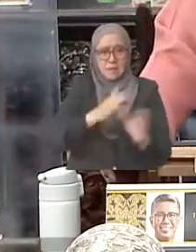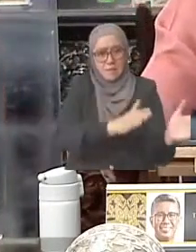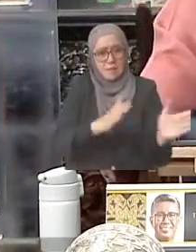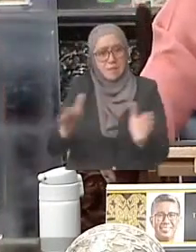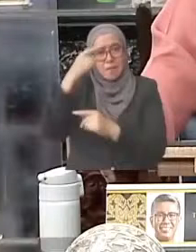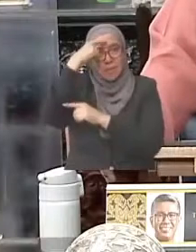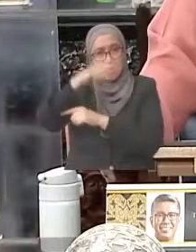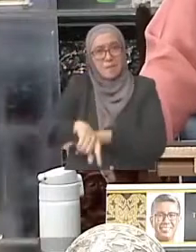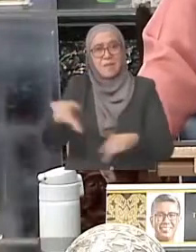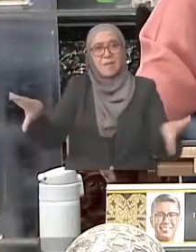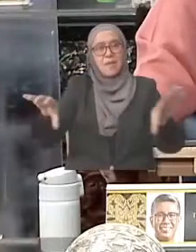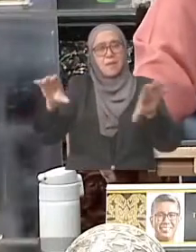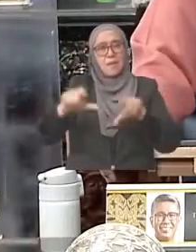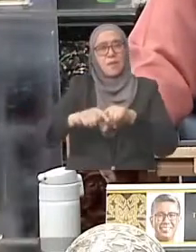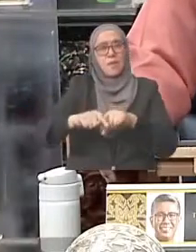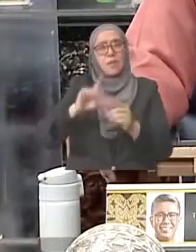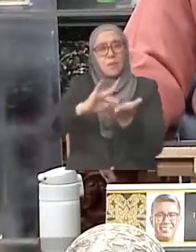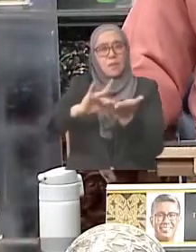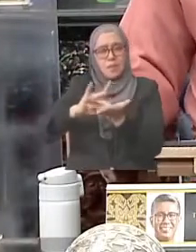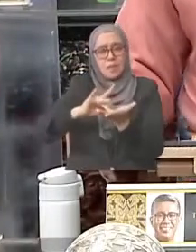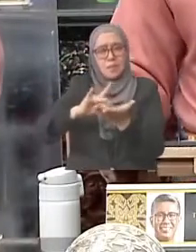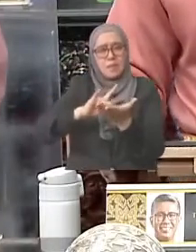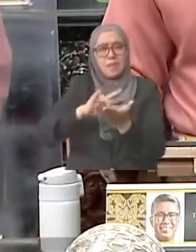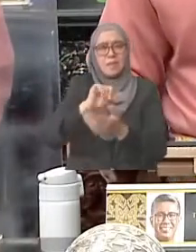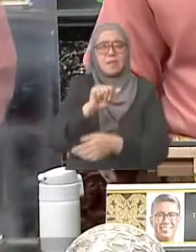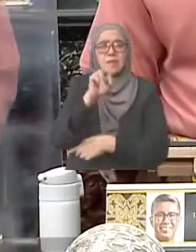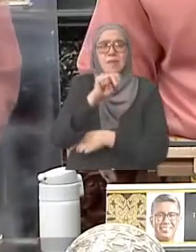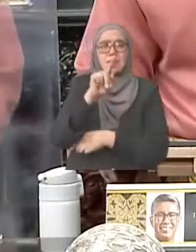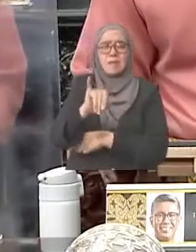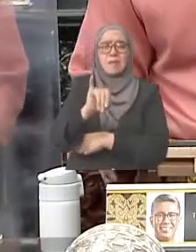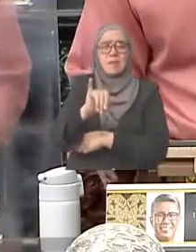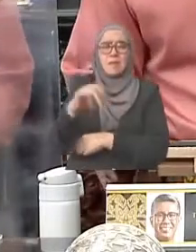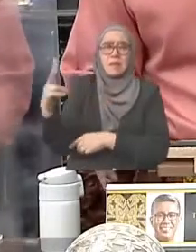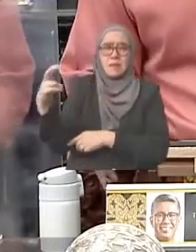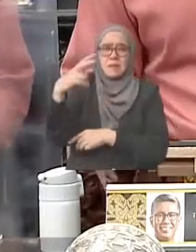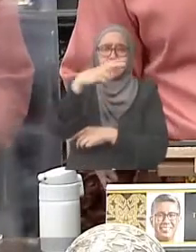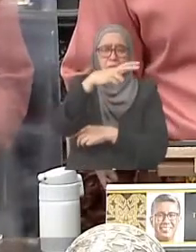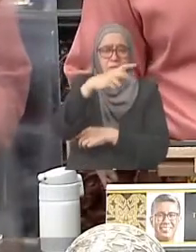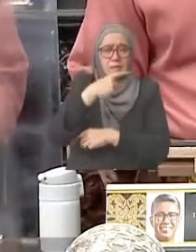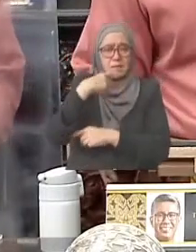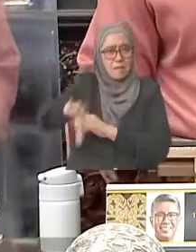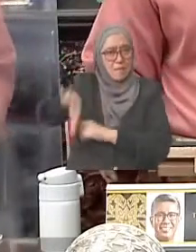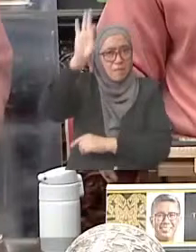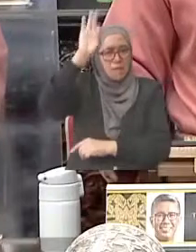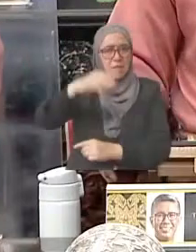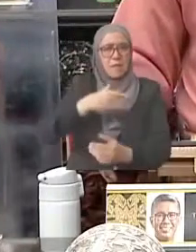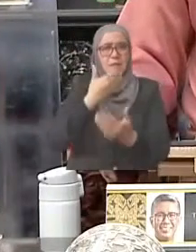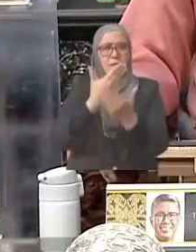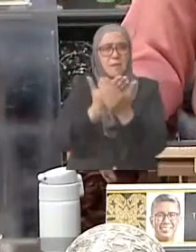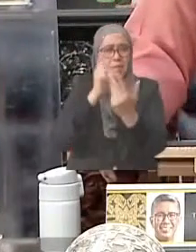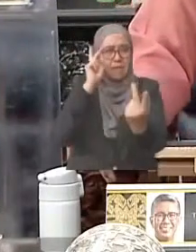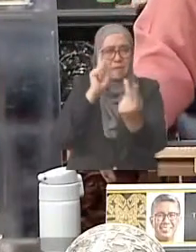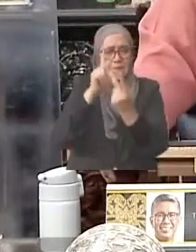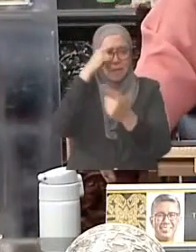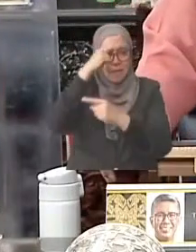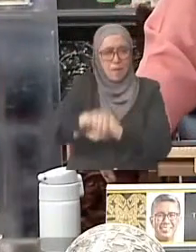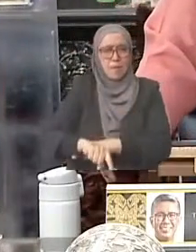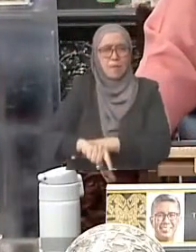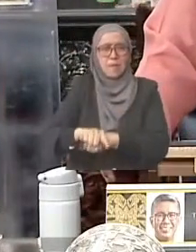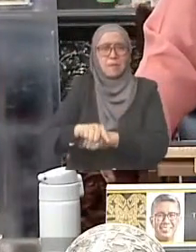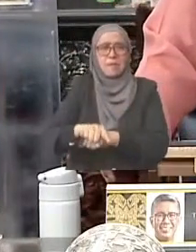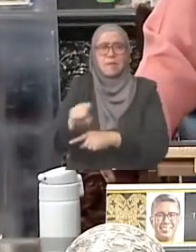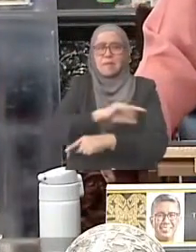didapati berkesan terhadap berbagai files termasuk komik 19 yang utama sekali program imunisasi